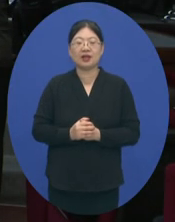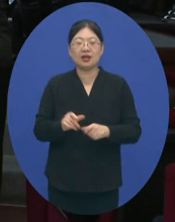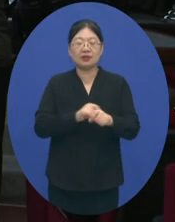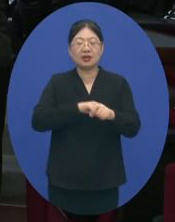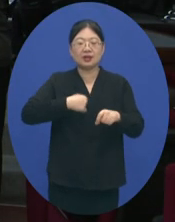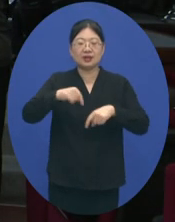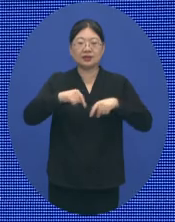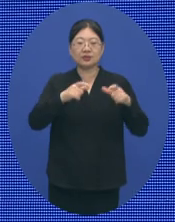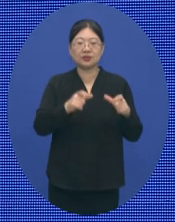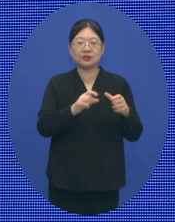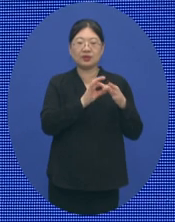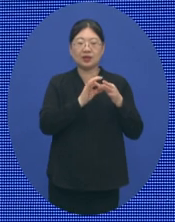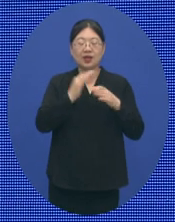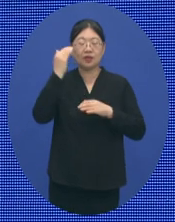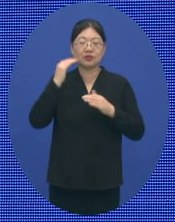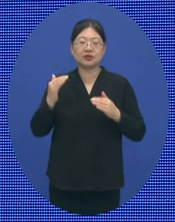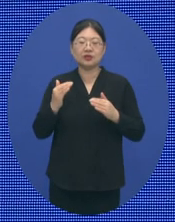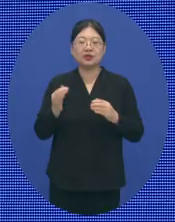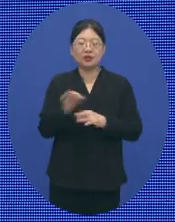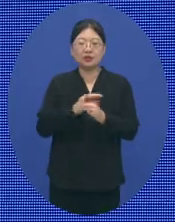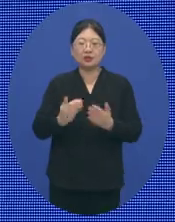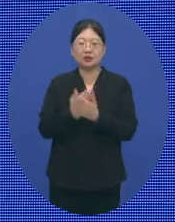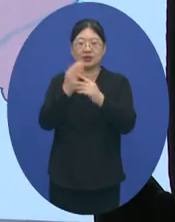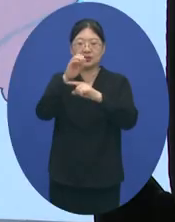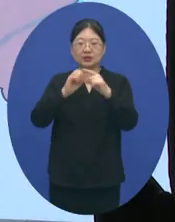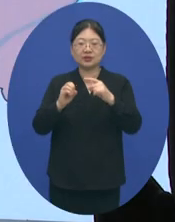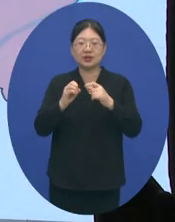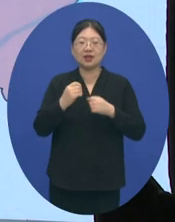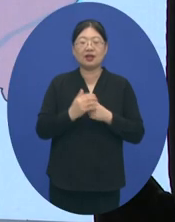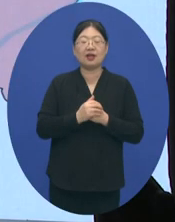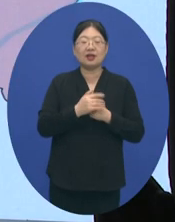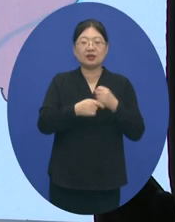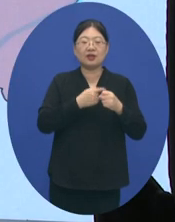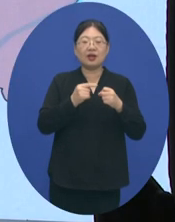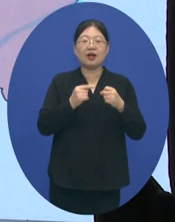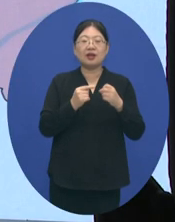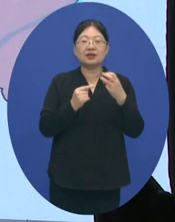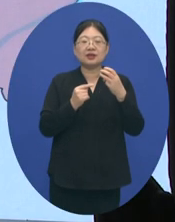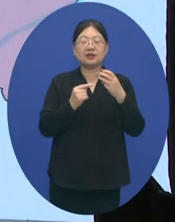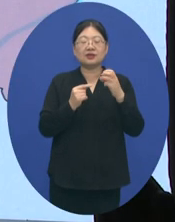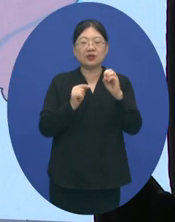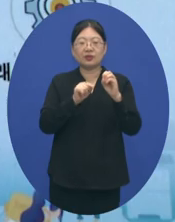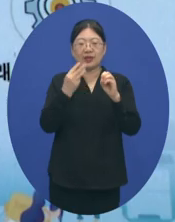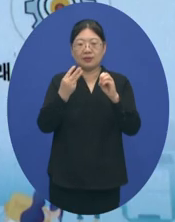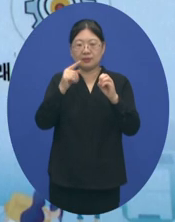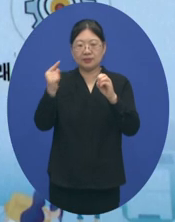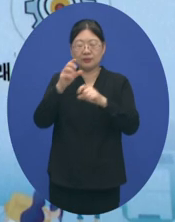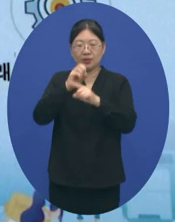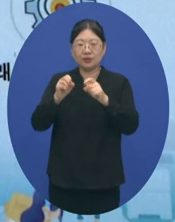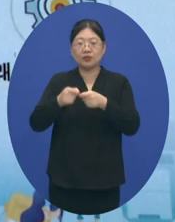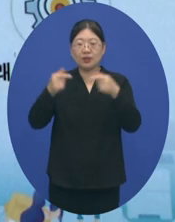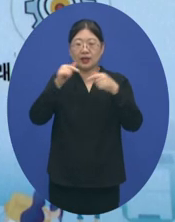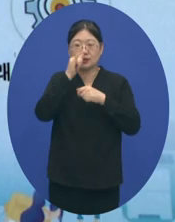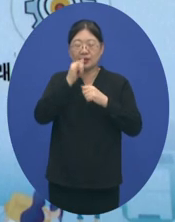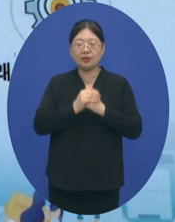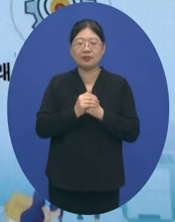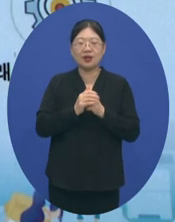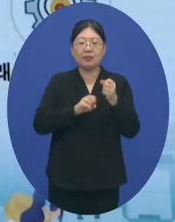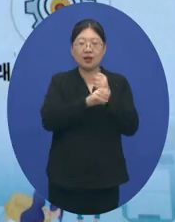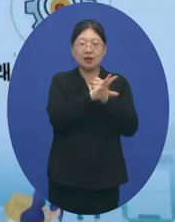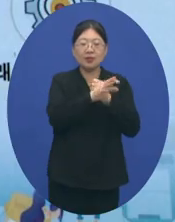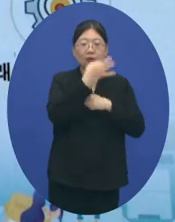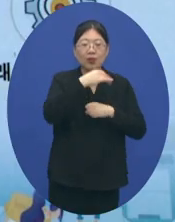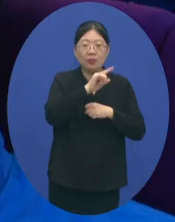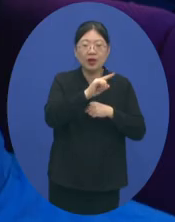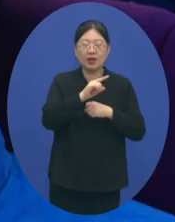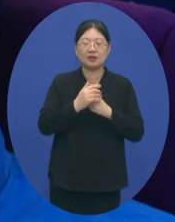특자도를 통해 한국 경제 성장률을 연평균 0.31%포인트 높이겠다며 연관 사업의 파급 효과로